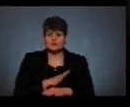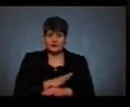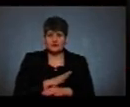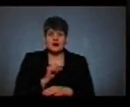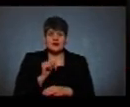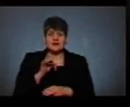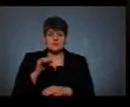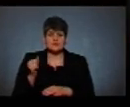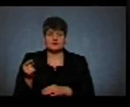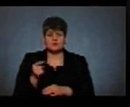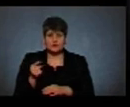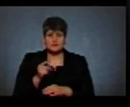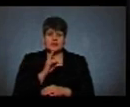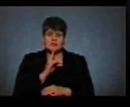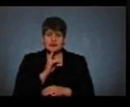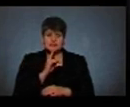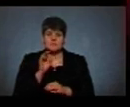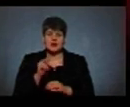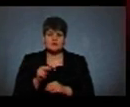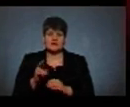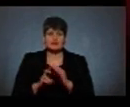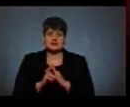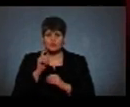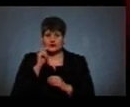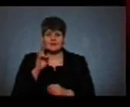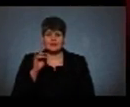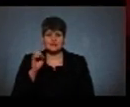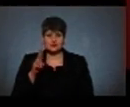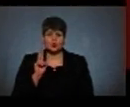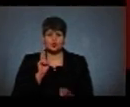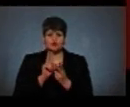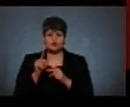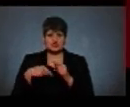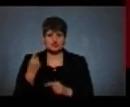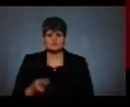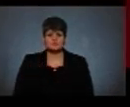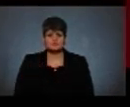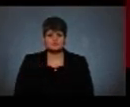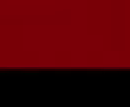архієпископ Тернопільський і Кременецький Православної церкви України Нестор. До зустрічі в ефірі.